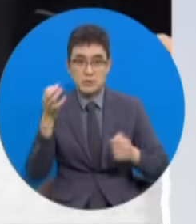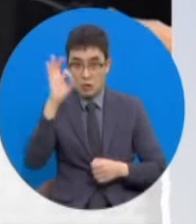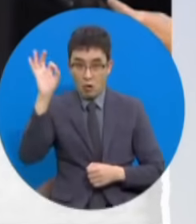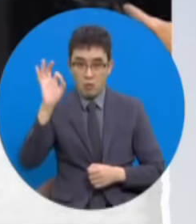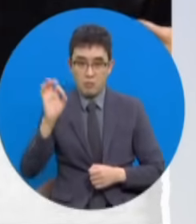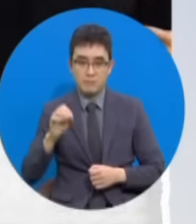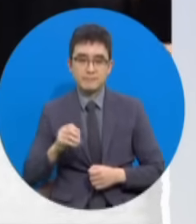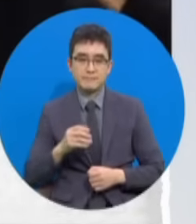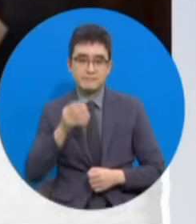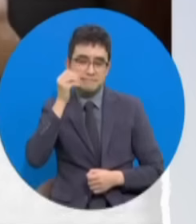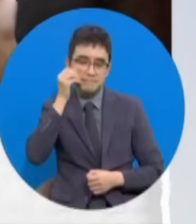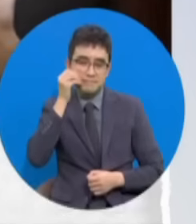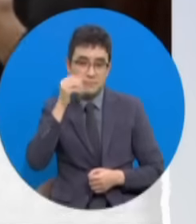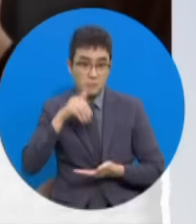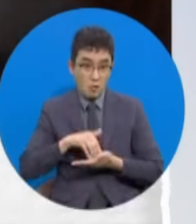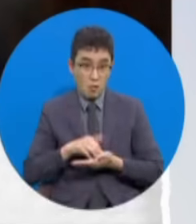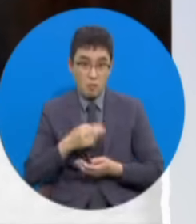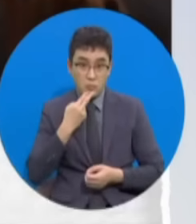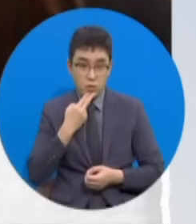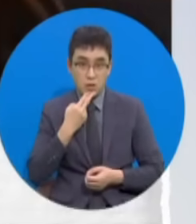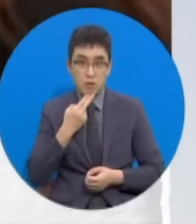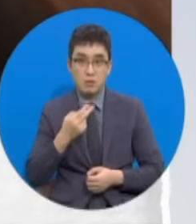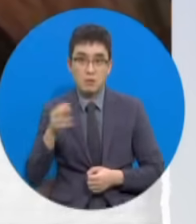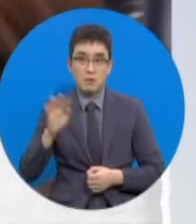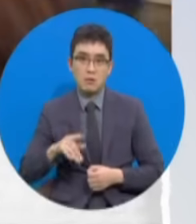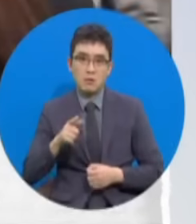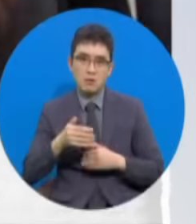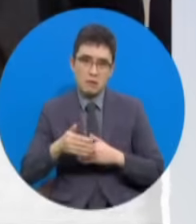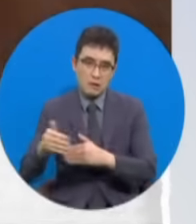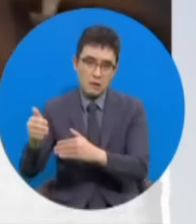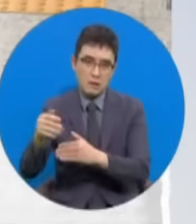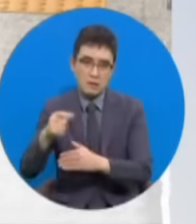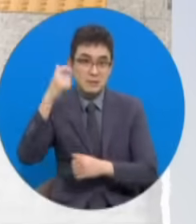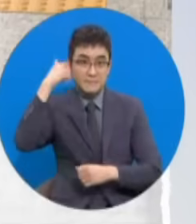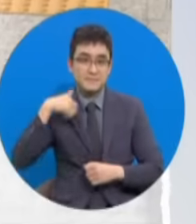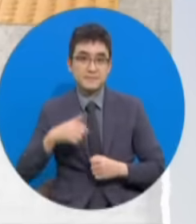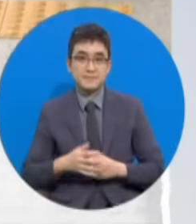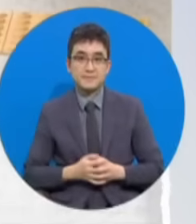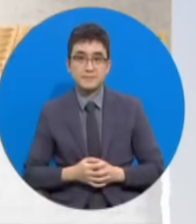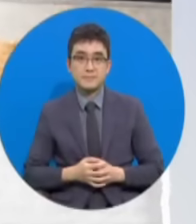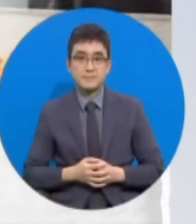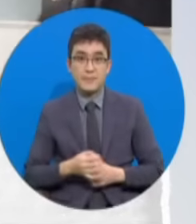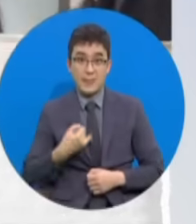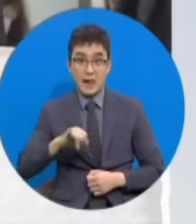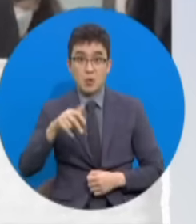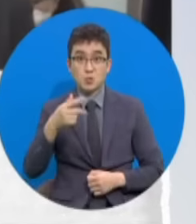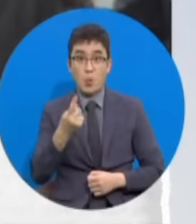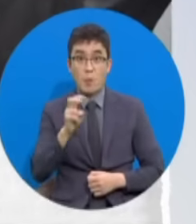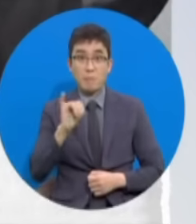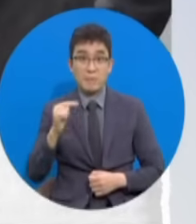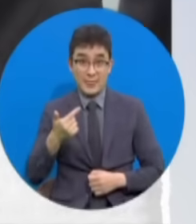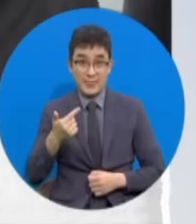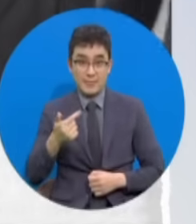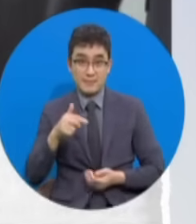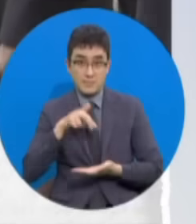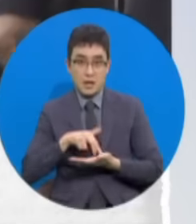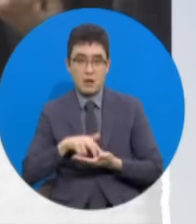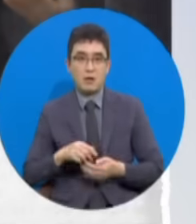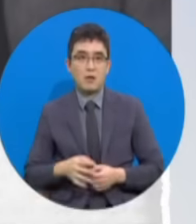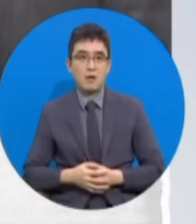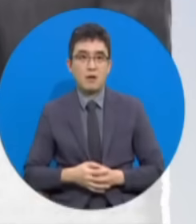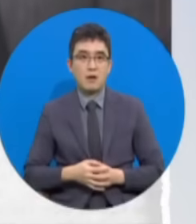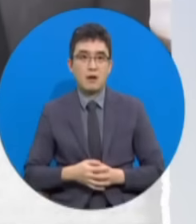반성하지 않는데 그 같은 판결이 안 나올 수 없다는 것이 세간의 분석이기도 합니다. 그리고 조민 씨 같은 경우는 통상 이제 엄마,